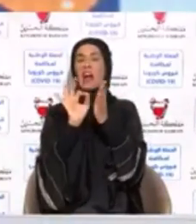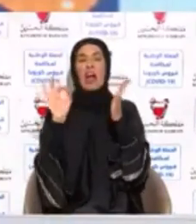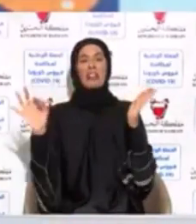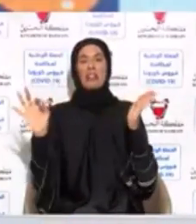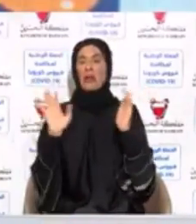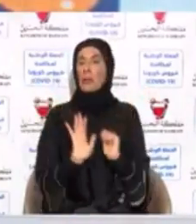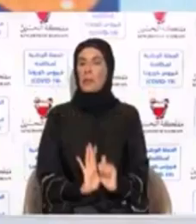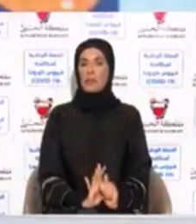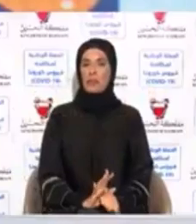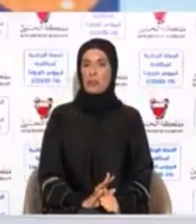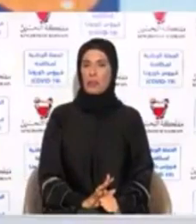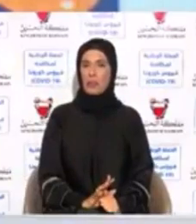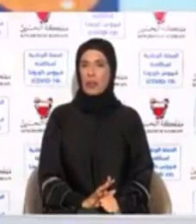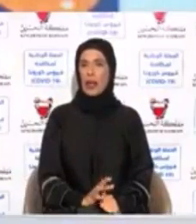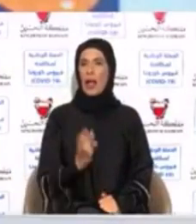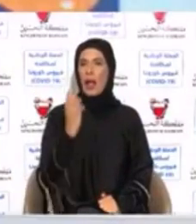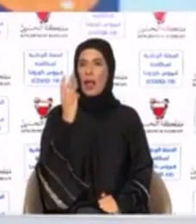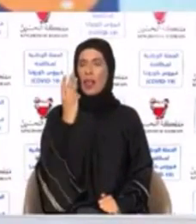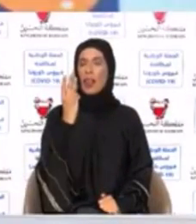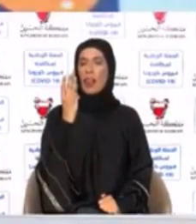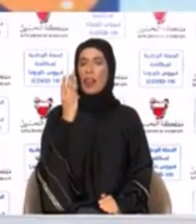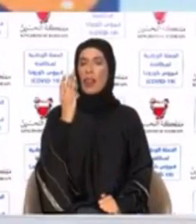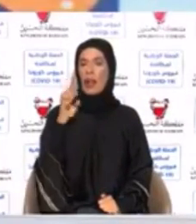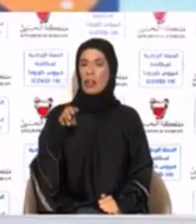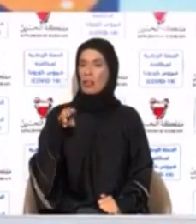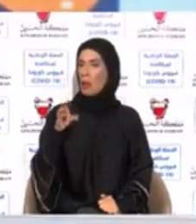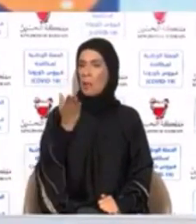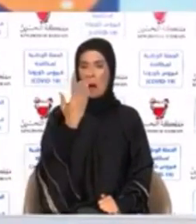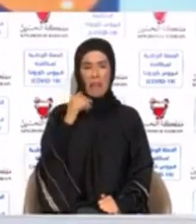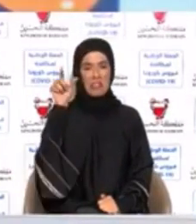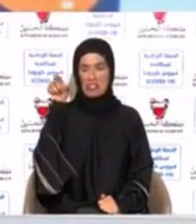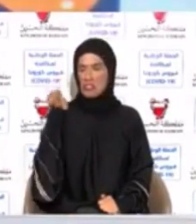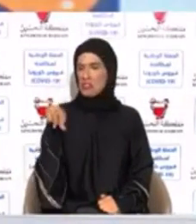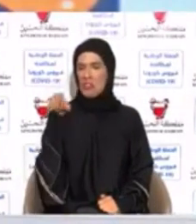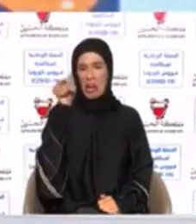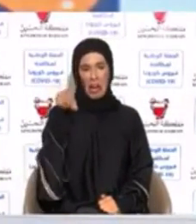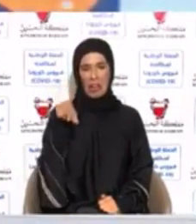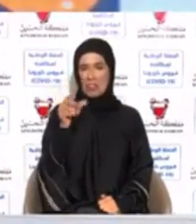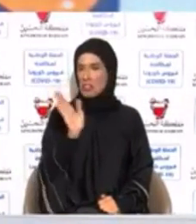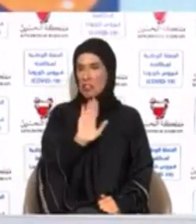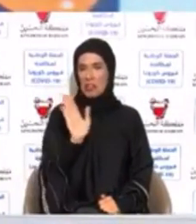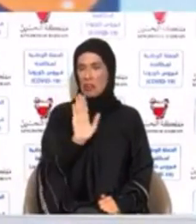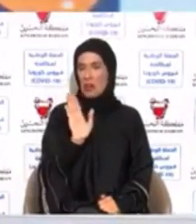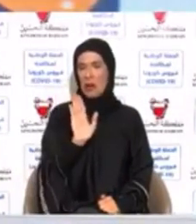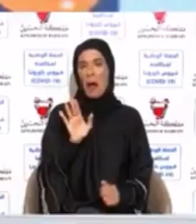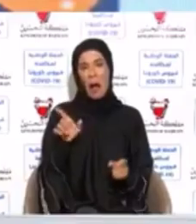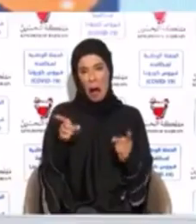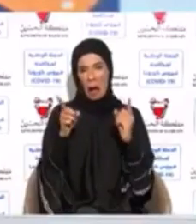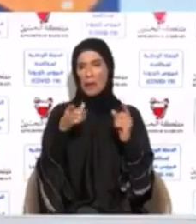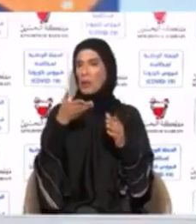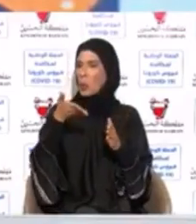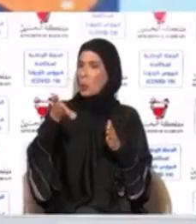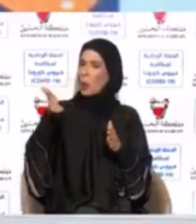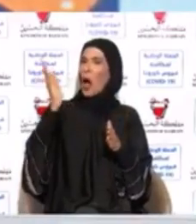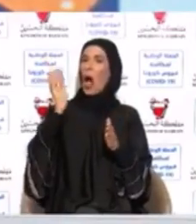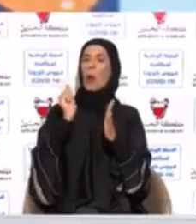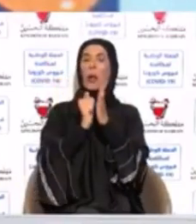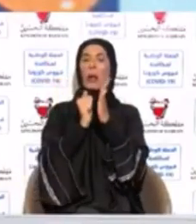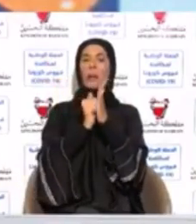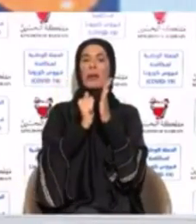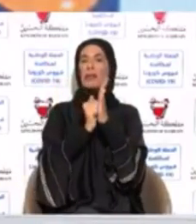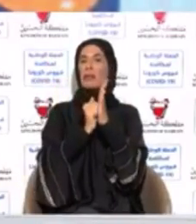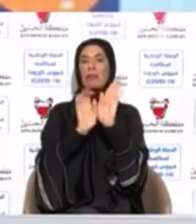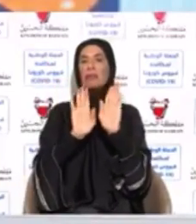لله أطمنكم من أكثر 3000 ما عندنا أي حالة تم وجود الاحمرار فترة طويلة، كلهم راحوا خلال ساعات أو